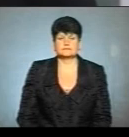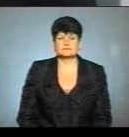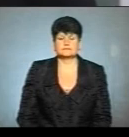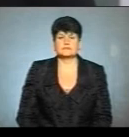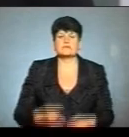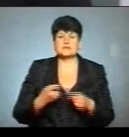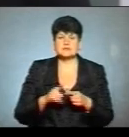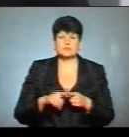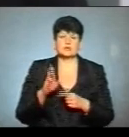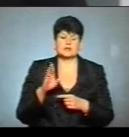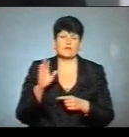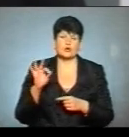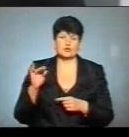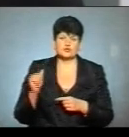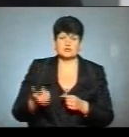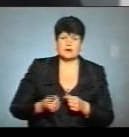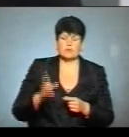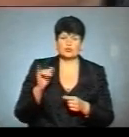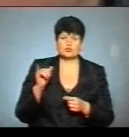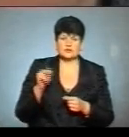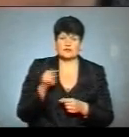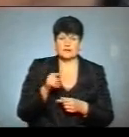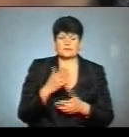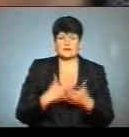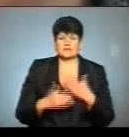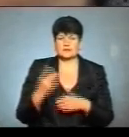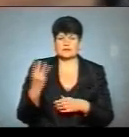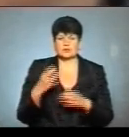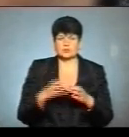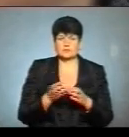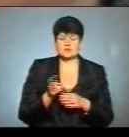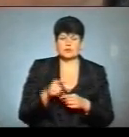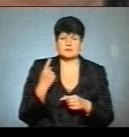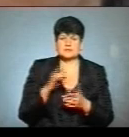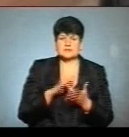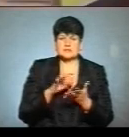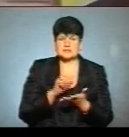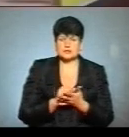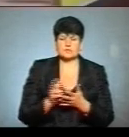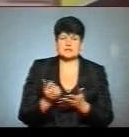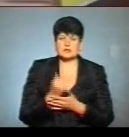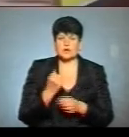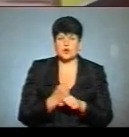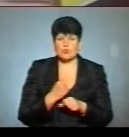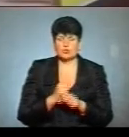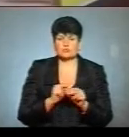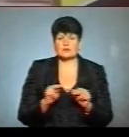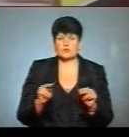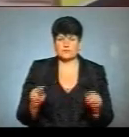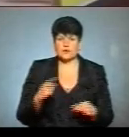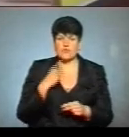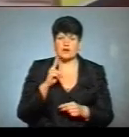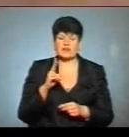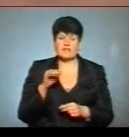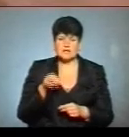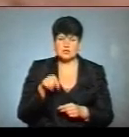Це Богдана Волощук, жителька Бучача. У жінки третя група інвалідності. Прийшла до обласного центру зайнятості, щоб знайти роботу педагога. Каже, у квітні